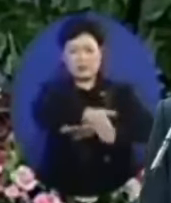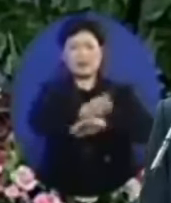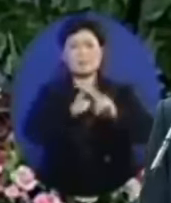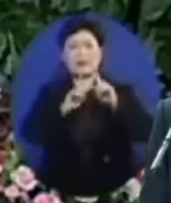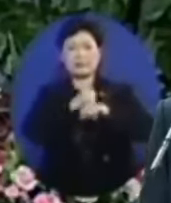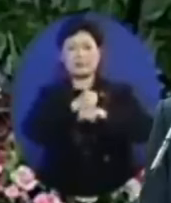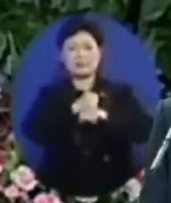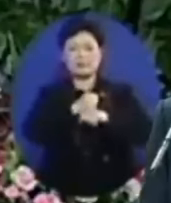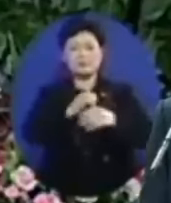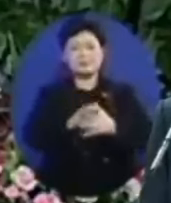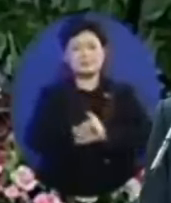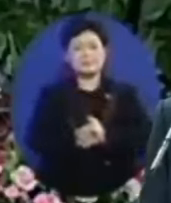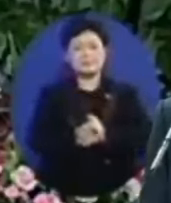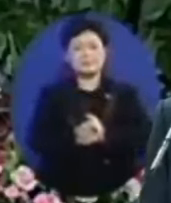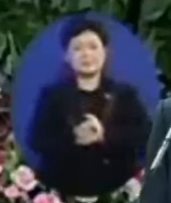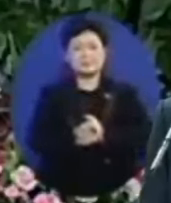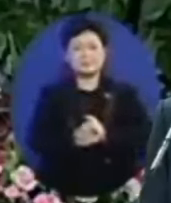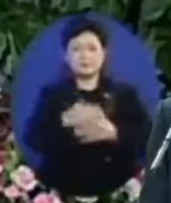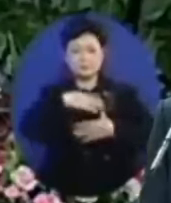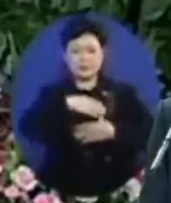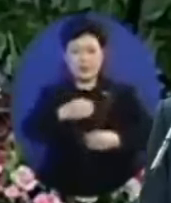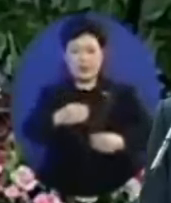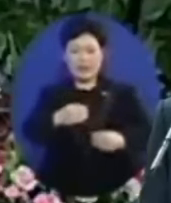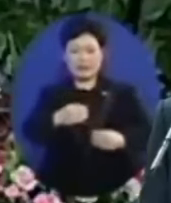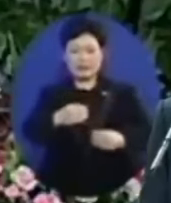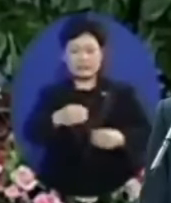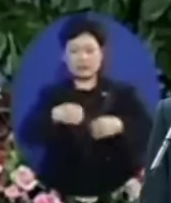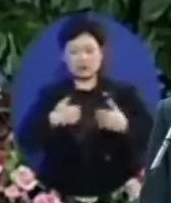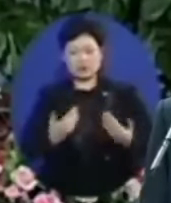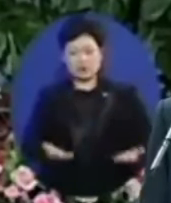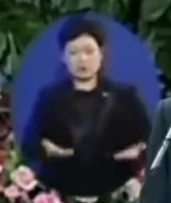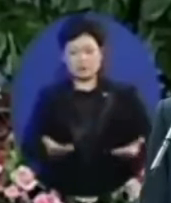비에르 상소는 안식의 상실을